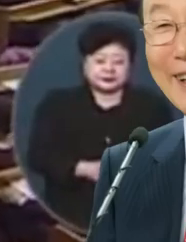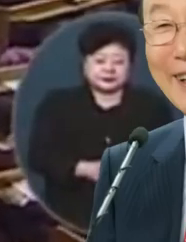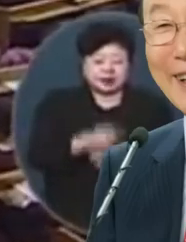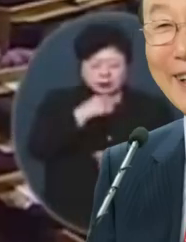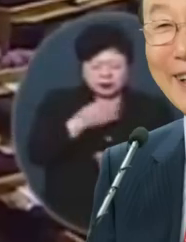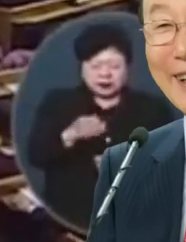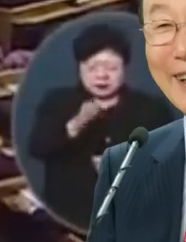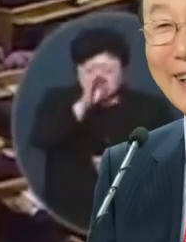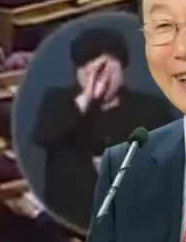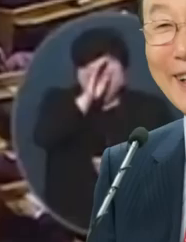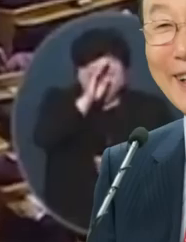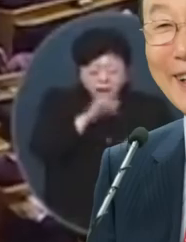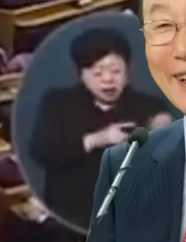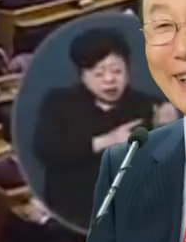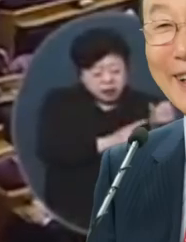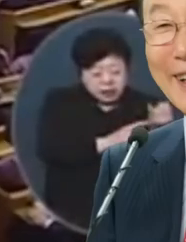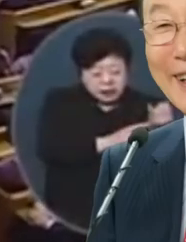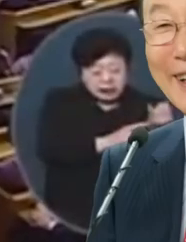혈루병을